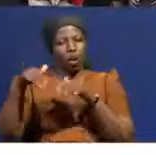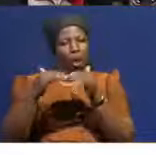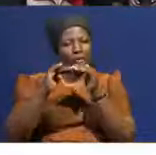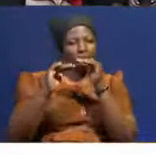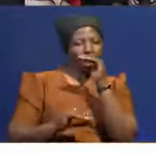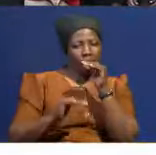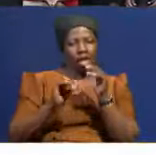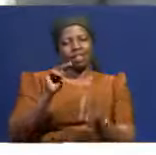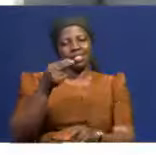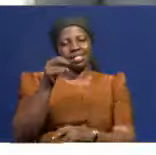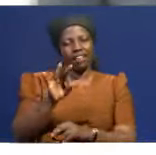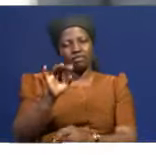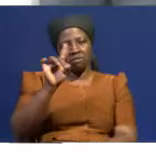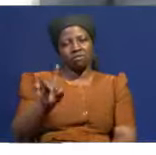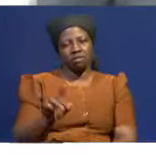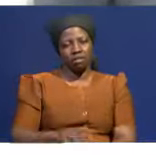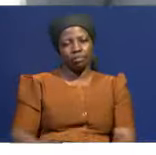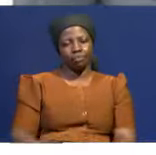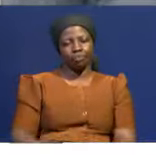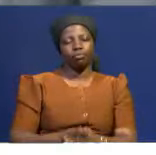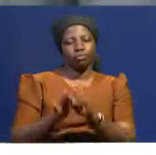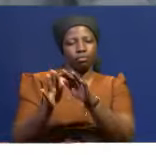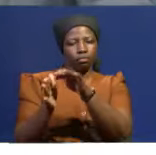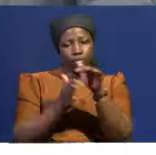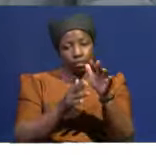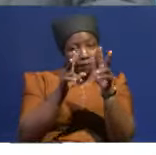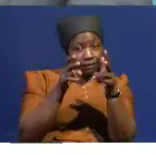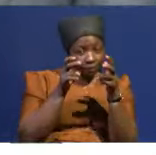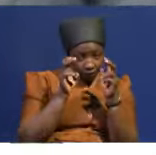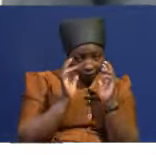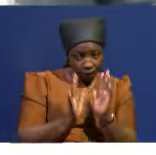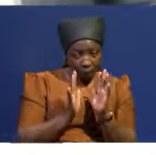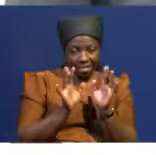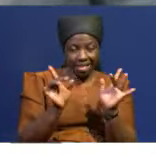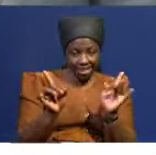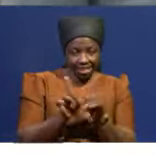Darubini. Na mtazamaji, katika uzi huo huo chama cha